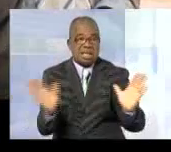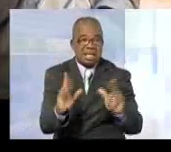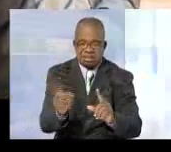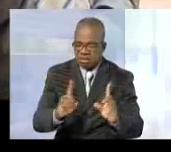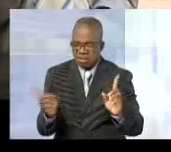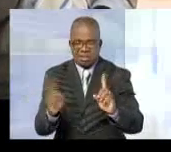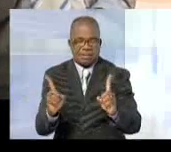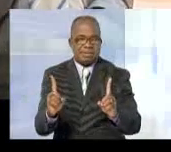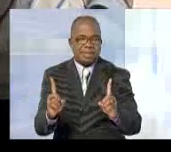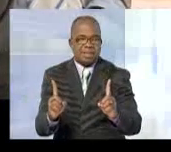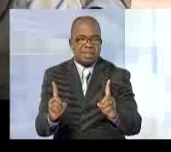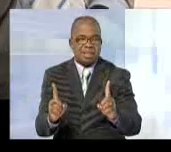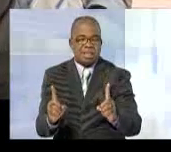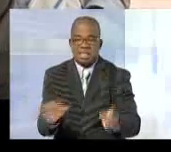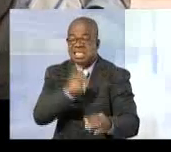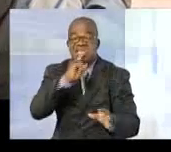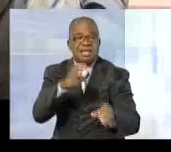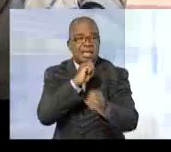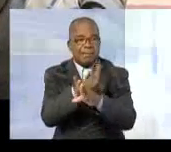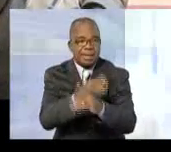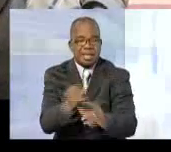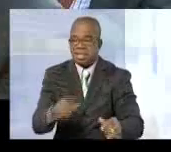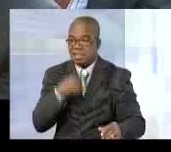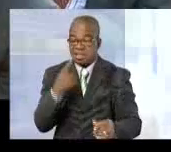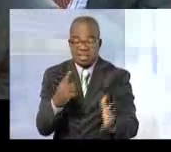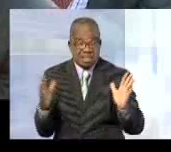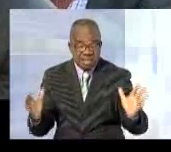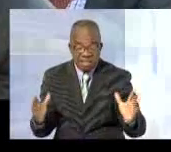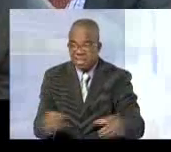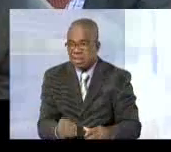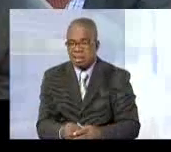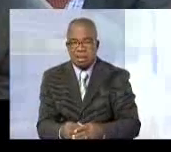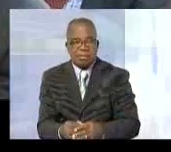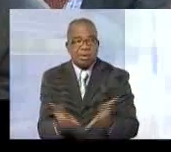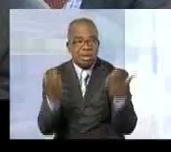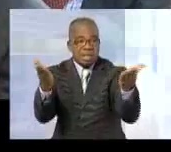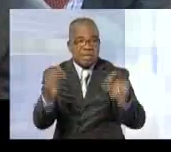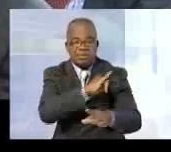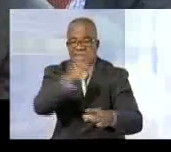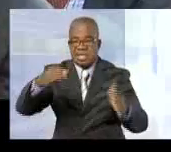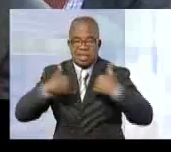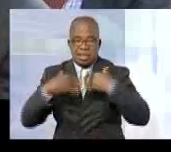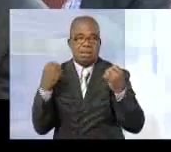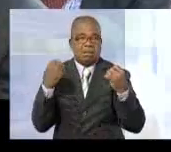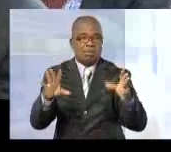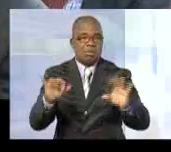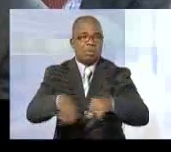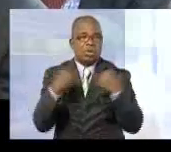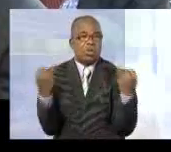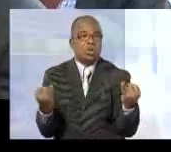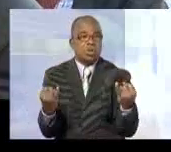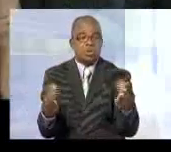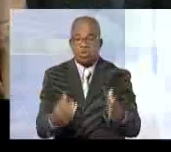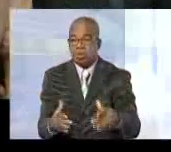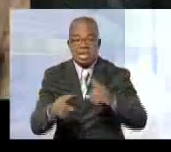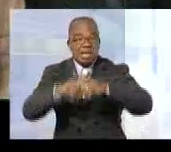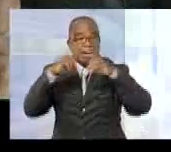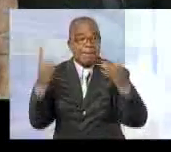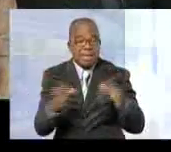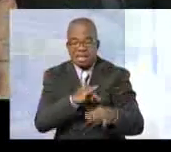prêt pour la libéralisation et la transition numérique. Il a affirmé d'ailleurs avoir remis au gouvernement pour